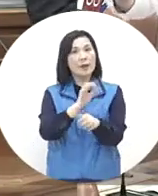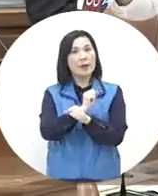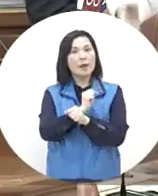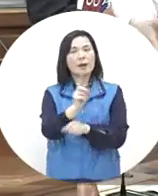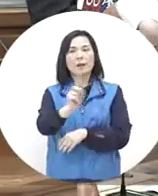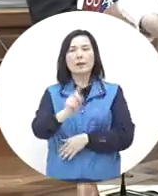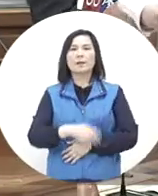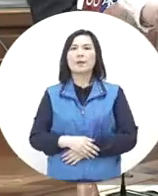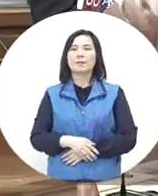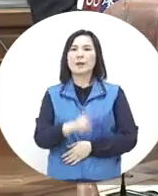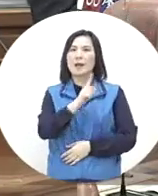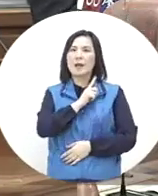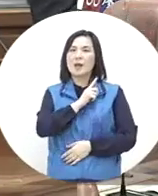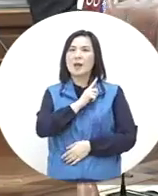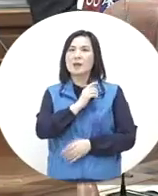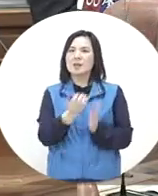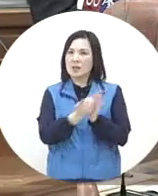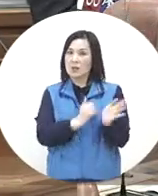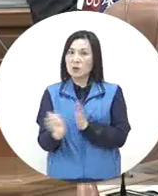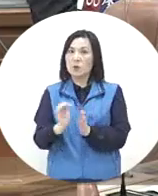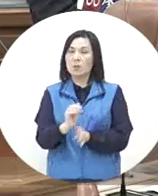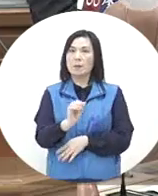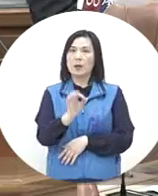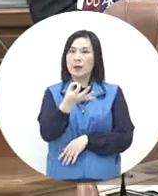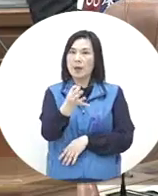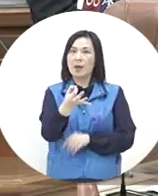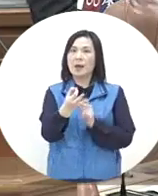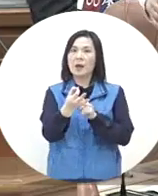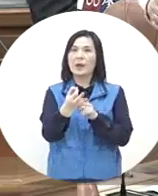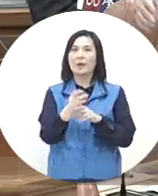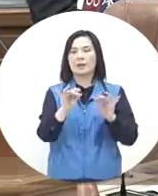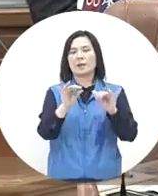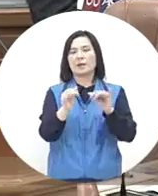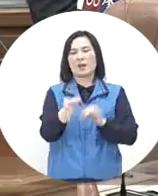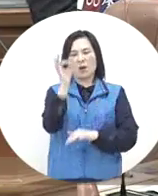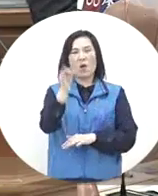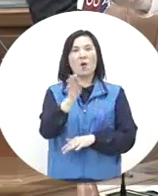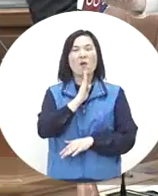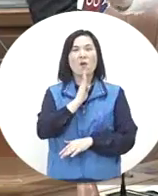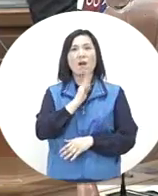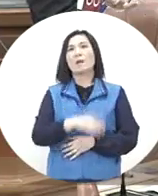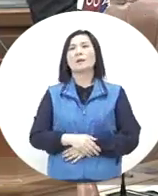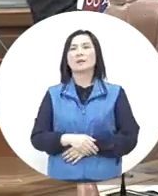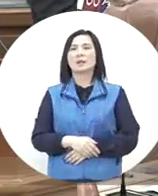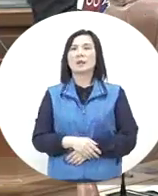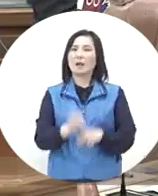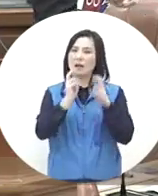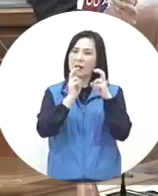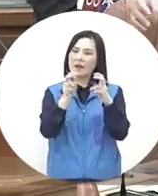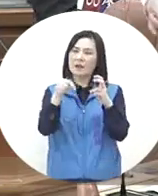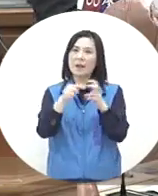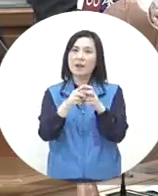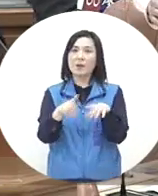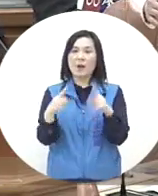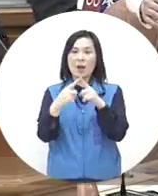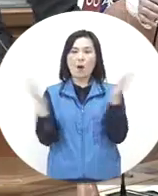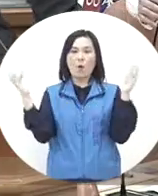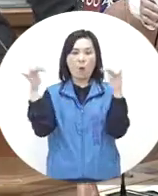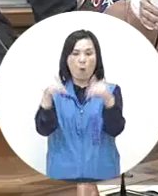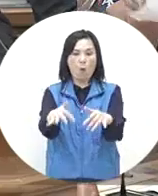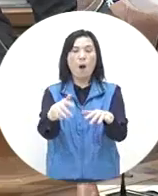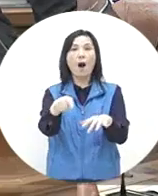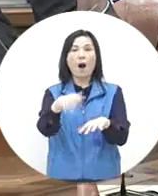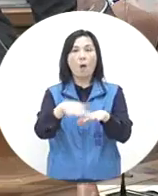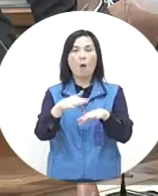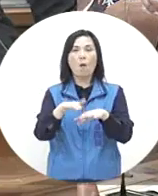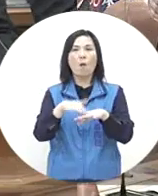自偿性其实上紧的，其实台湾哦，就是土地足贵的吼，啊，其实捷运拢是一定会聚集人潮嘛。 对。 所以咱呢，这个捷